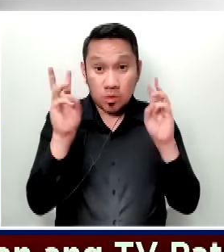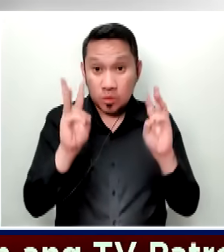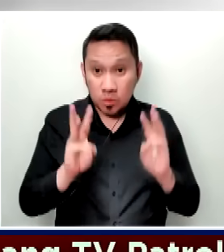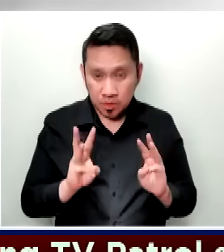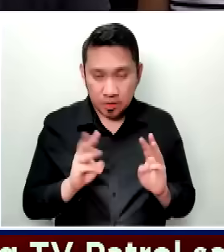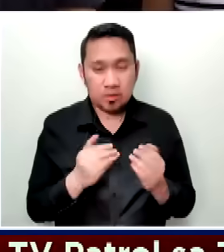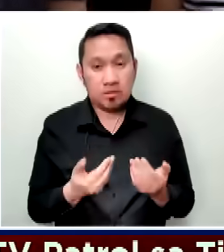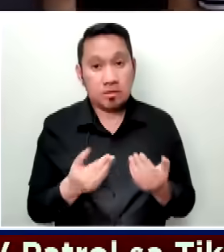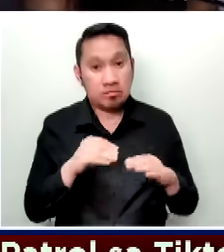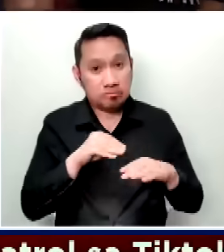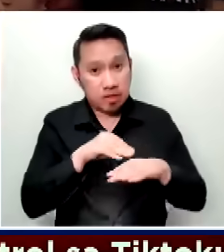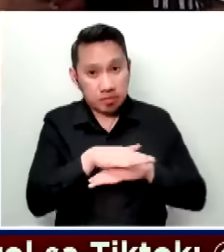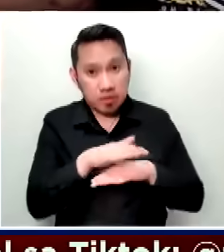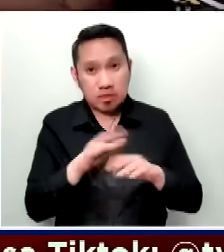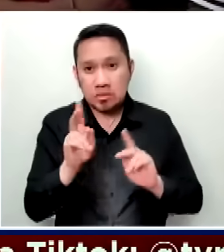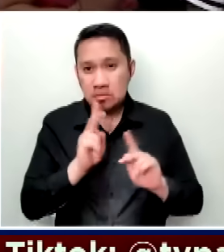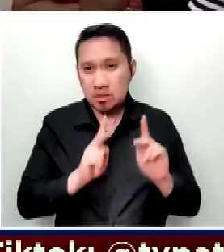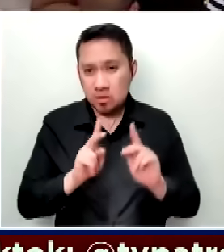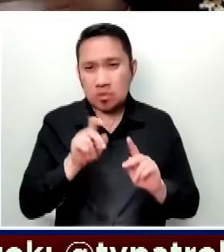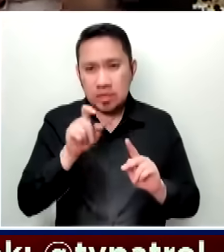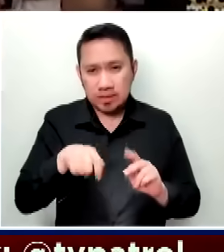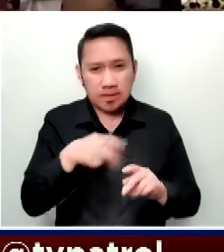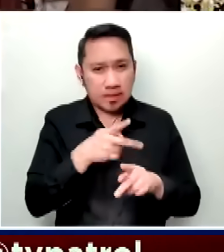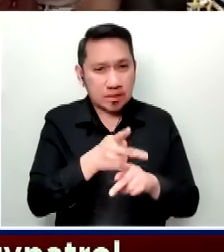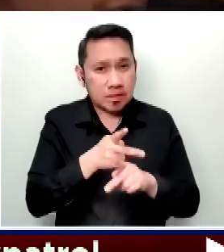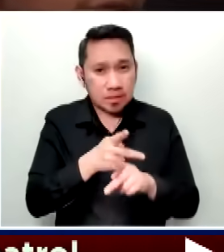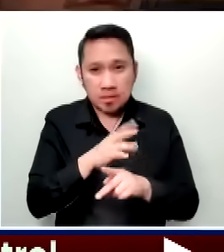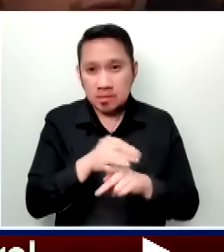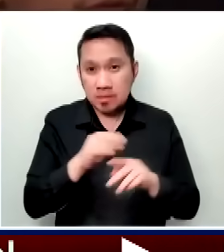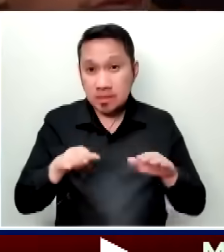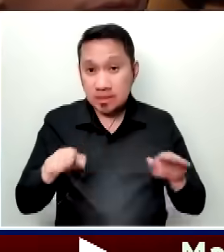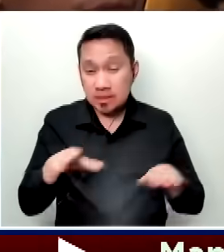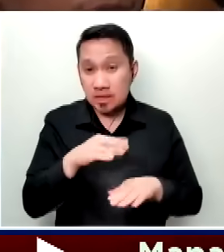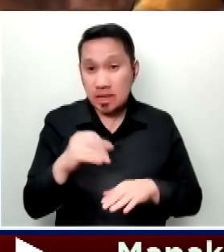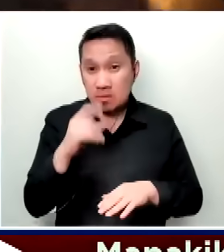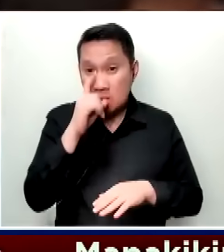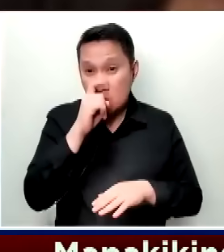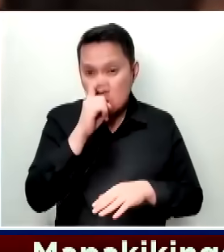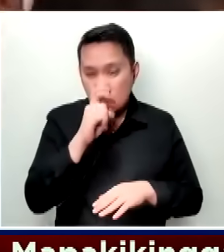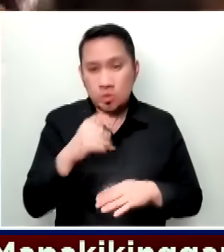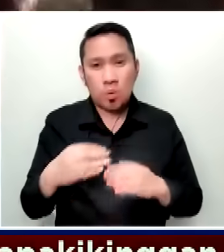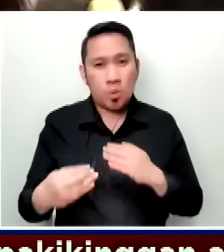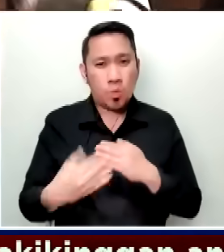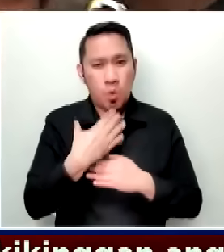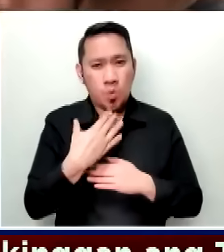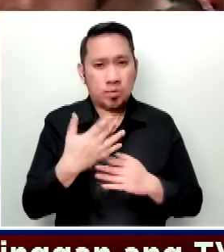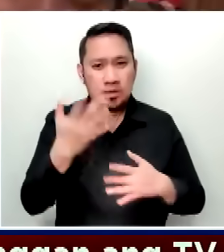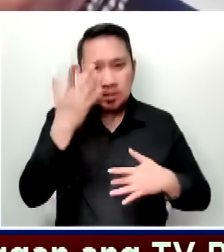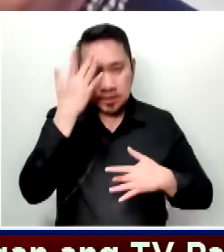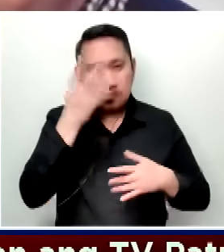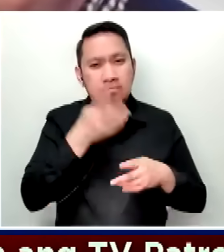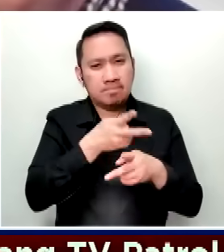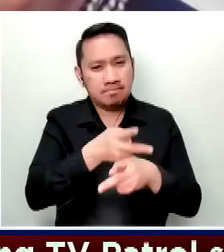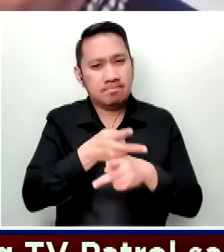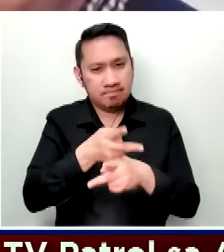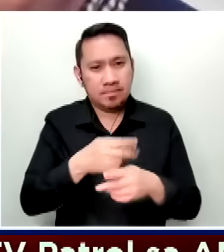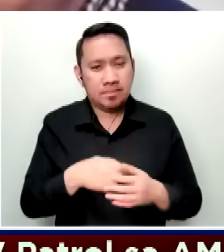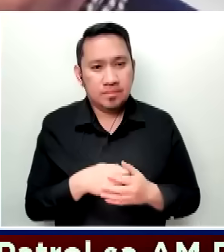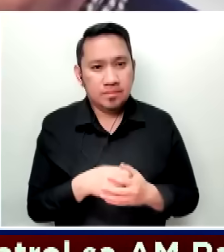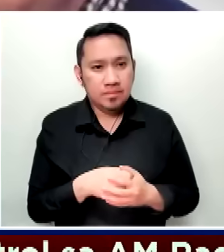ang publiko, lalo na ang mga bata at senior citizens na mas madalas tamaan ng sakit. Yung mga